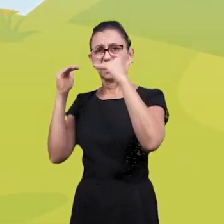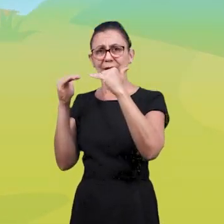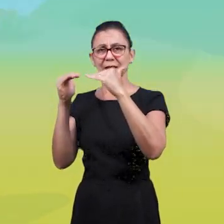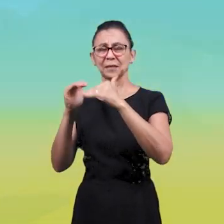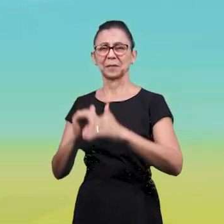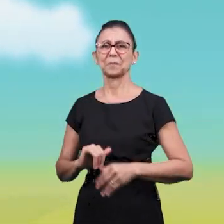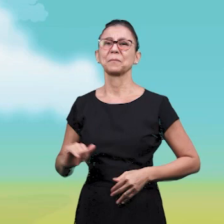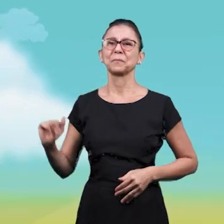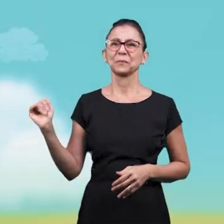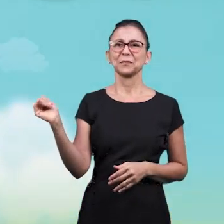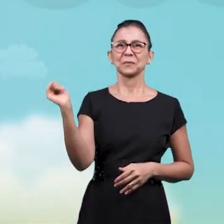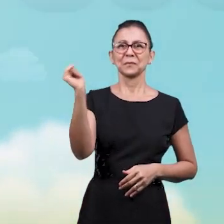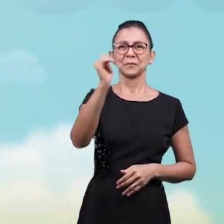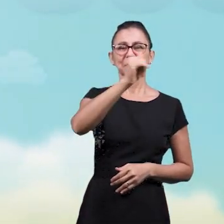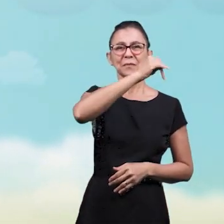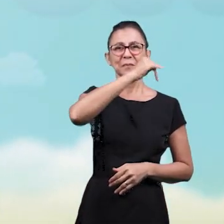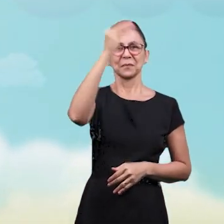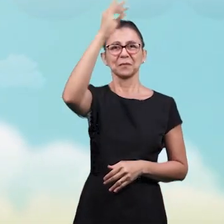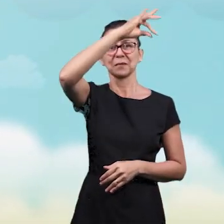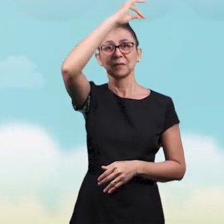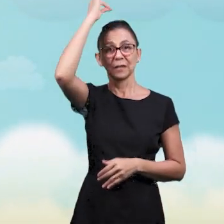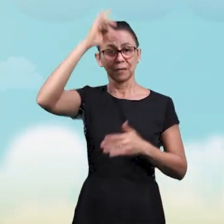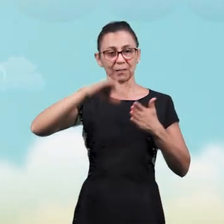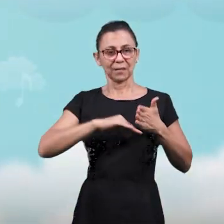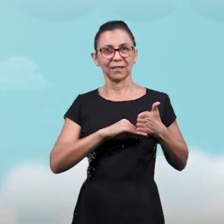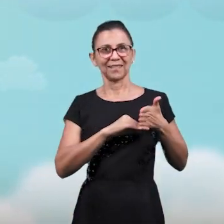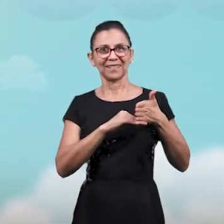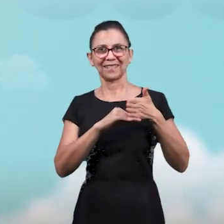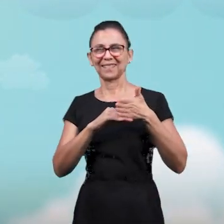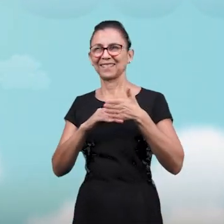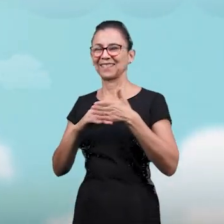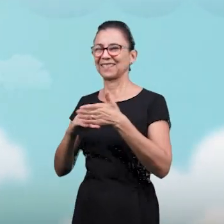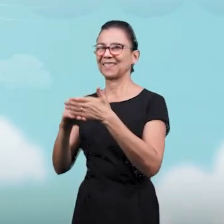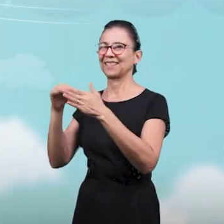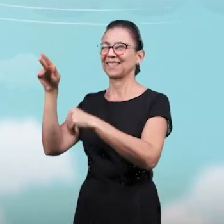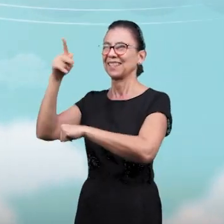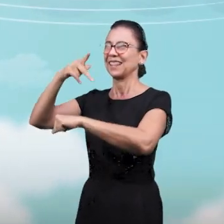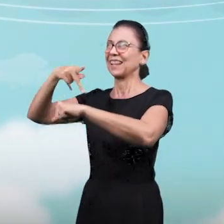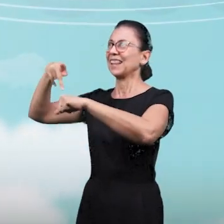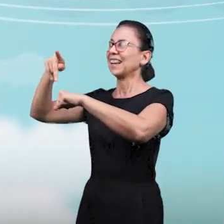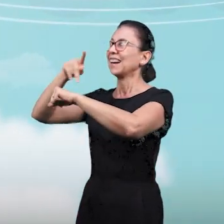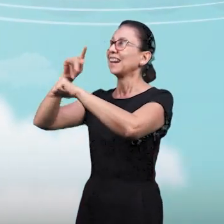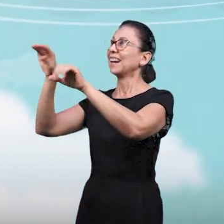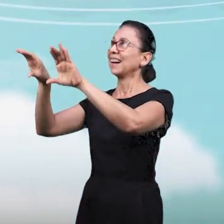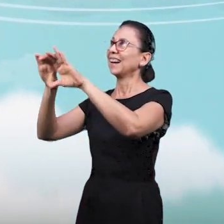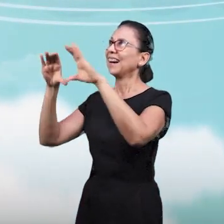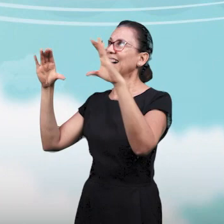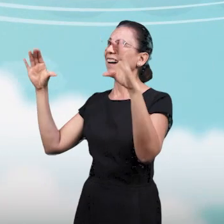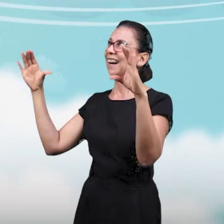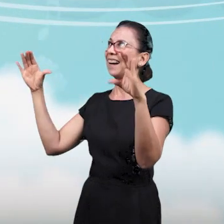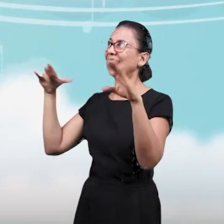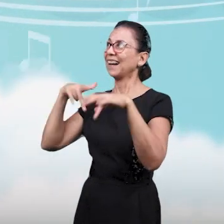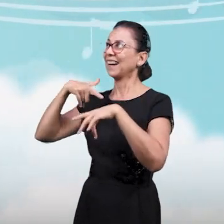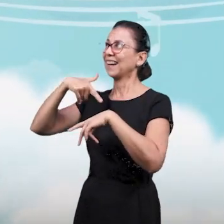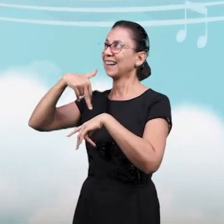И мой Дух Святой поведет вас в небесную отчизну.